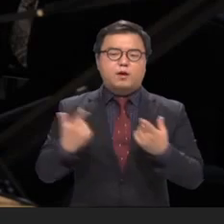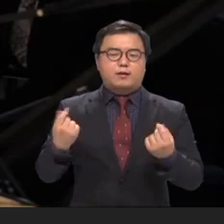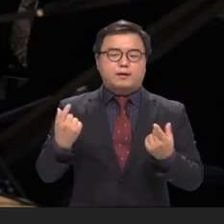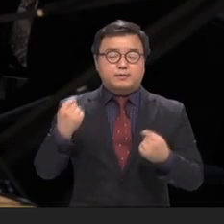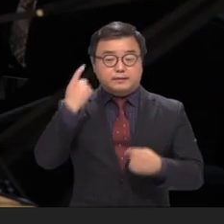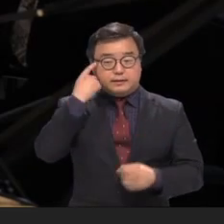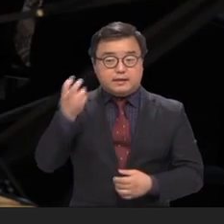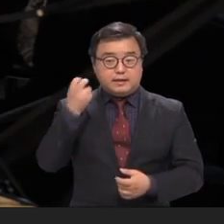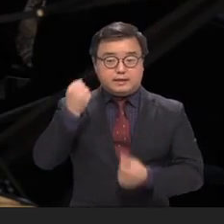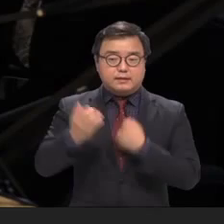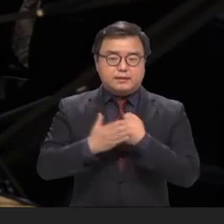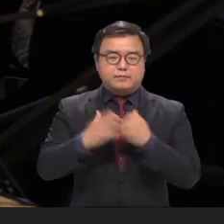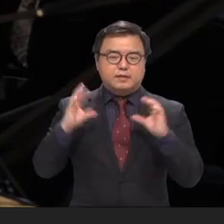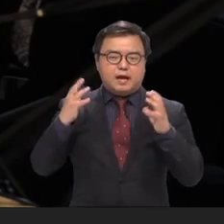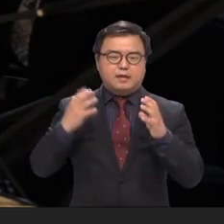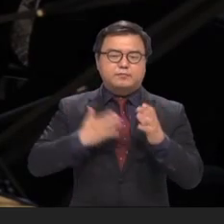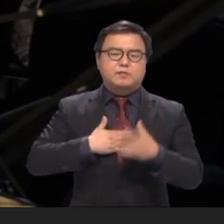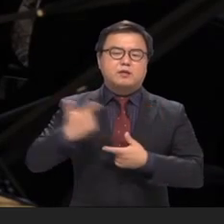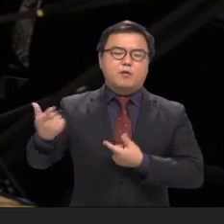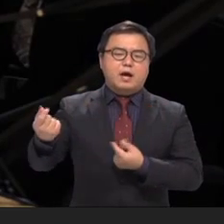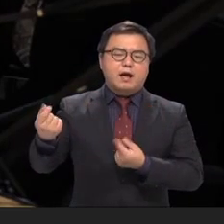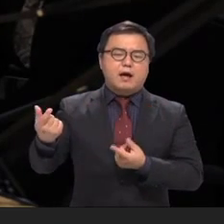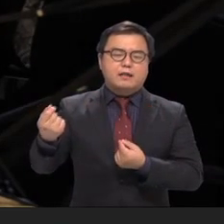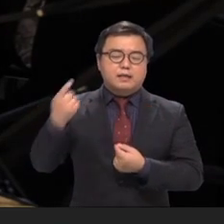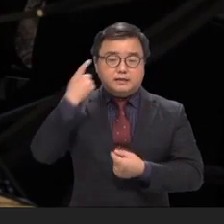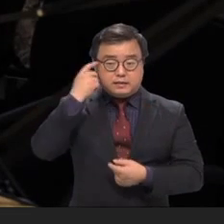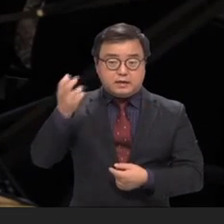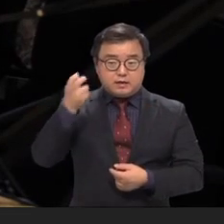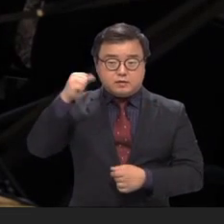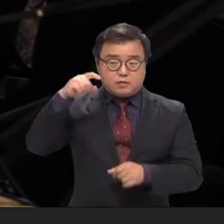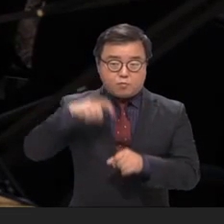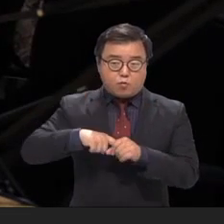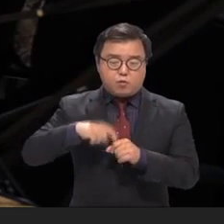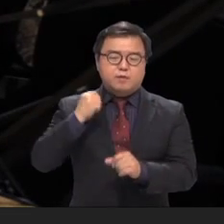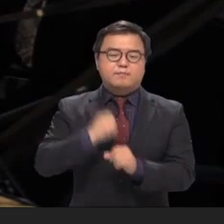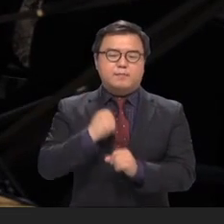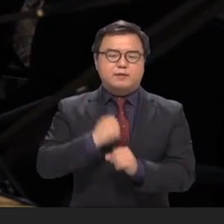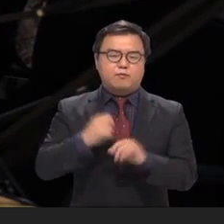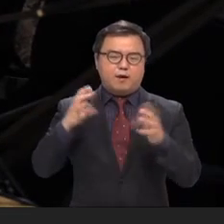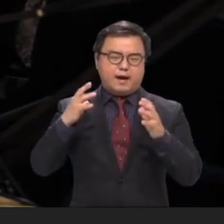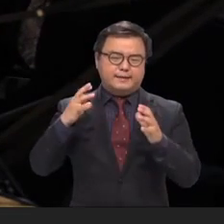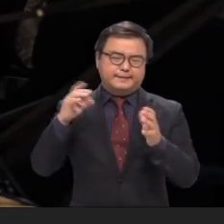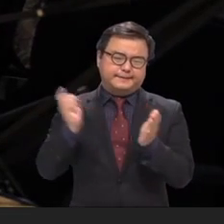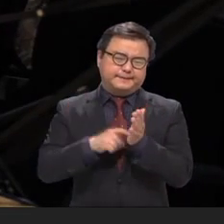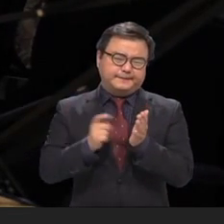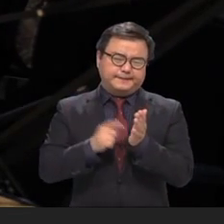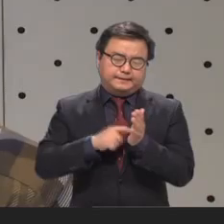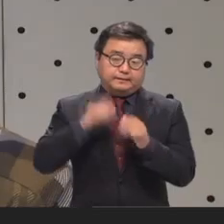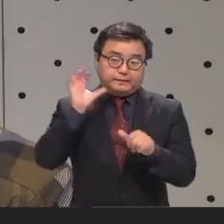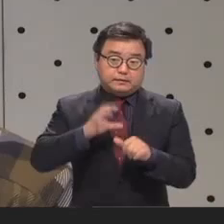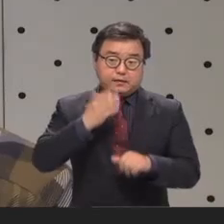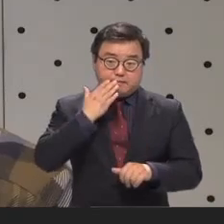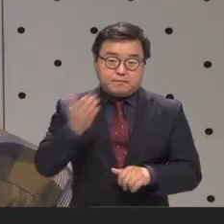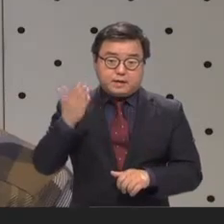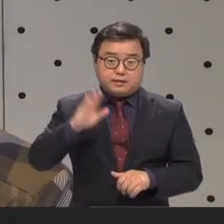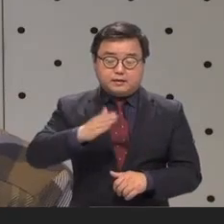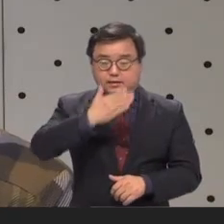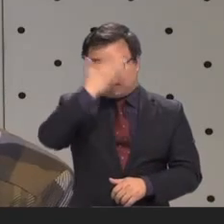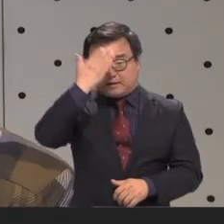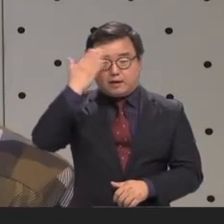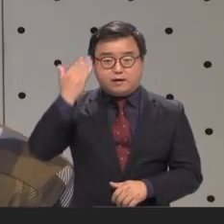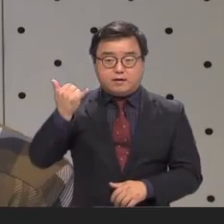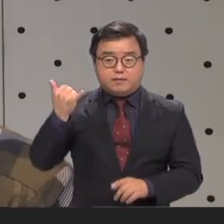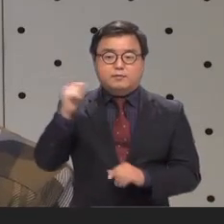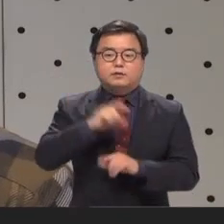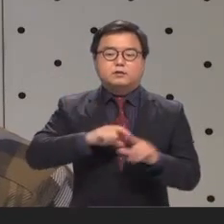너무나 아이를 동일시한 나머지 어떤 목표를 설정해놓고 막 아이를 다그칠 수 있는데 그래도 할머니,